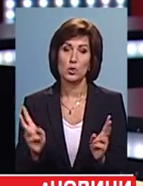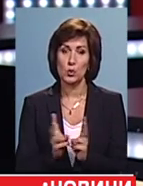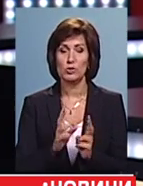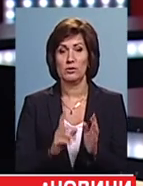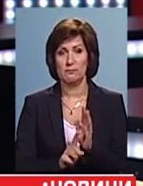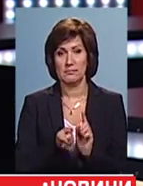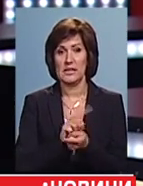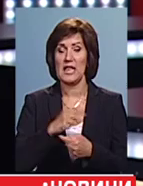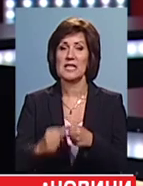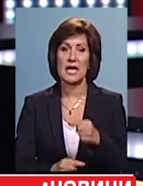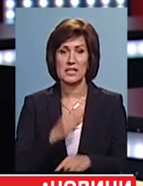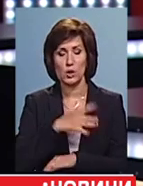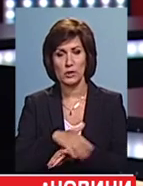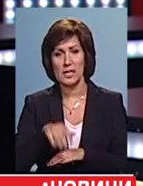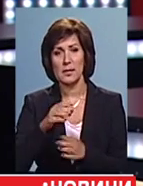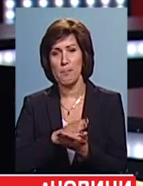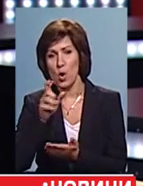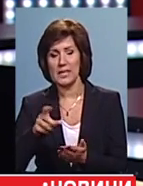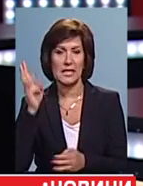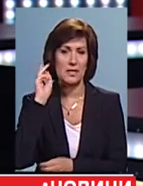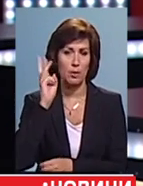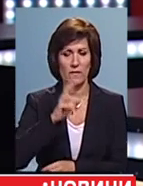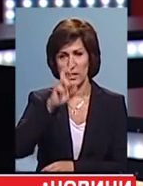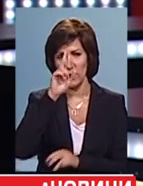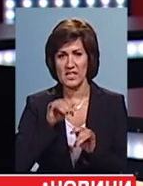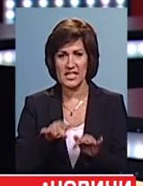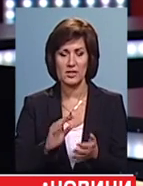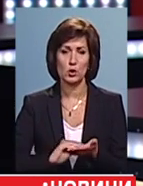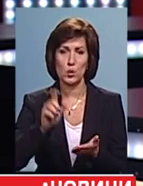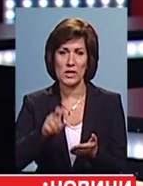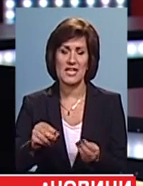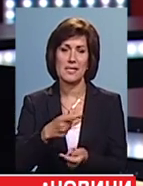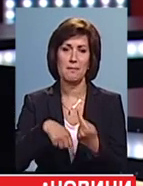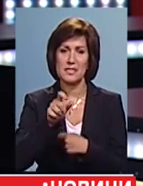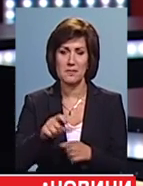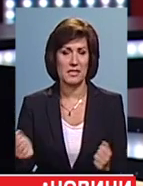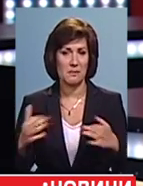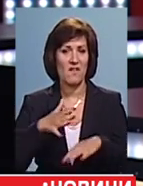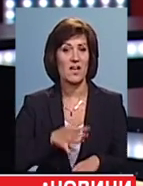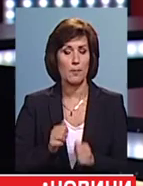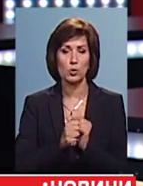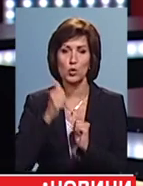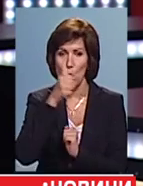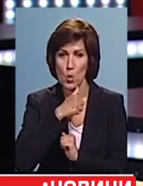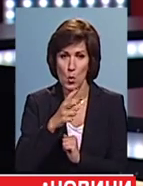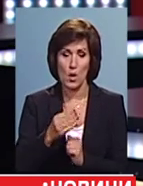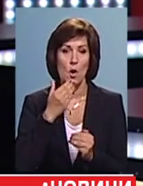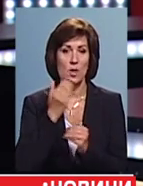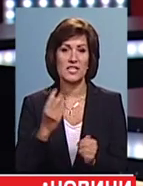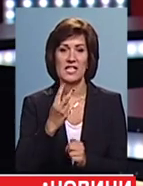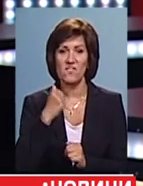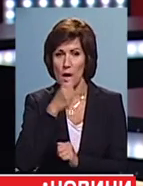стала традиційною. Іноземні політики, дипломати, державні діячі, журналісти і бізнесмени збиралися в Криму щороку